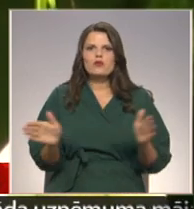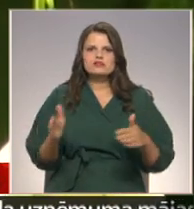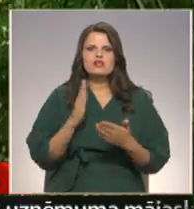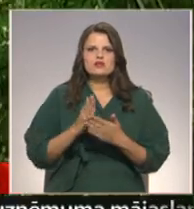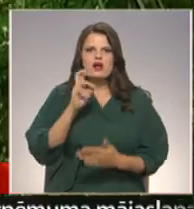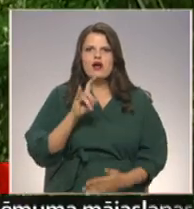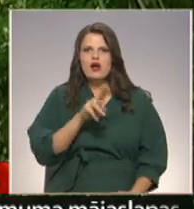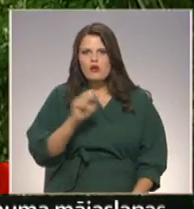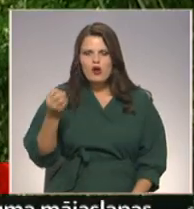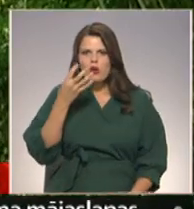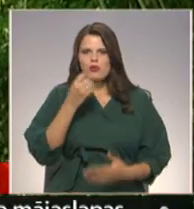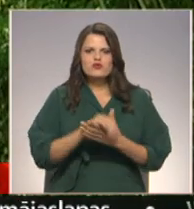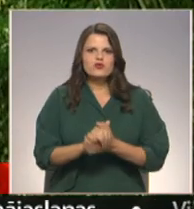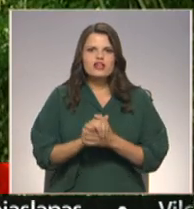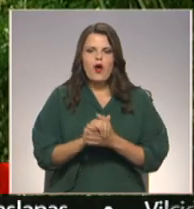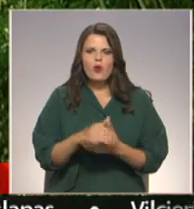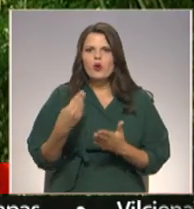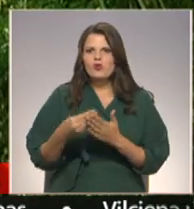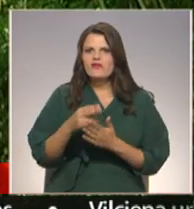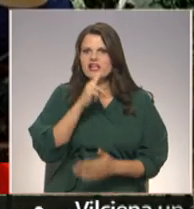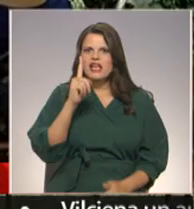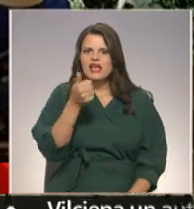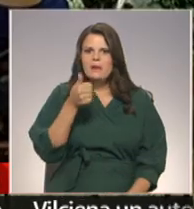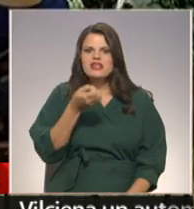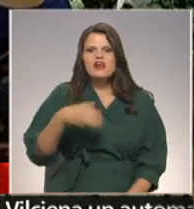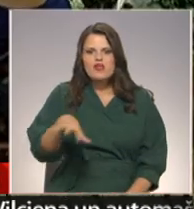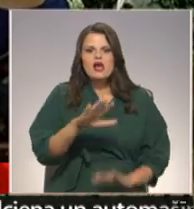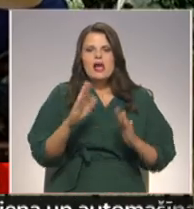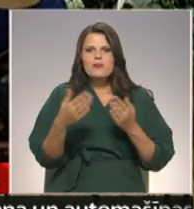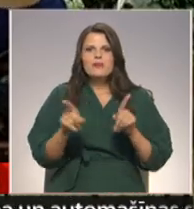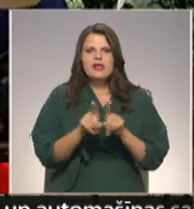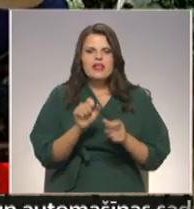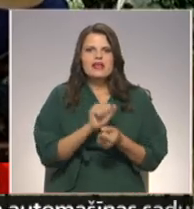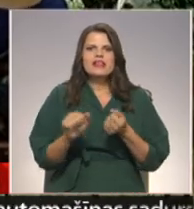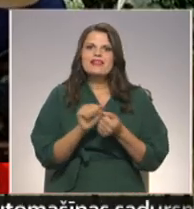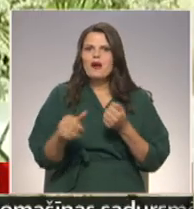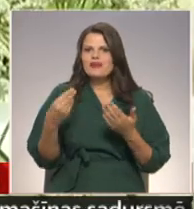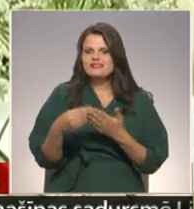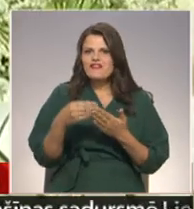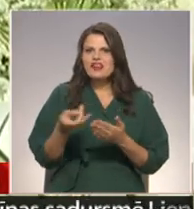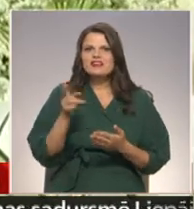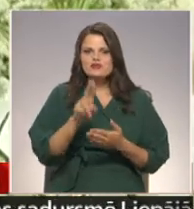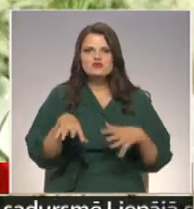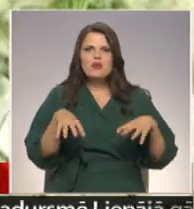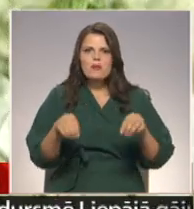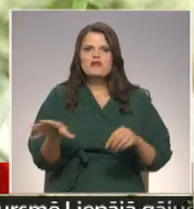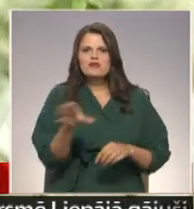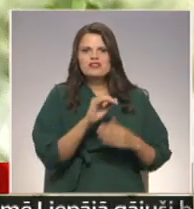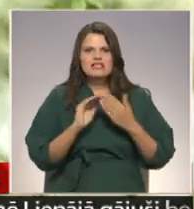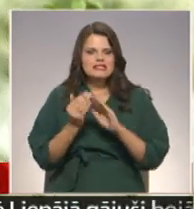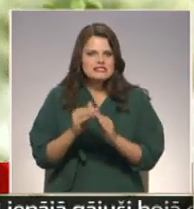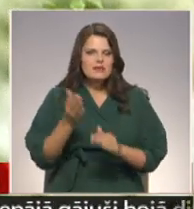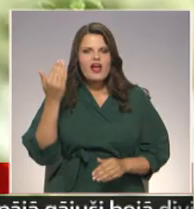notiek Raunā, un puķu draugi novērtē ne tikai privātos dārzus, bet arī šīs puses dabas vērtības un paveikto visā ciematā.